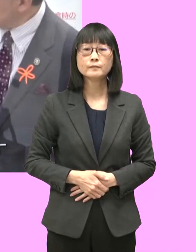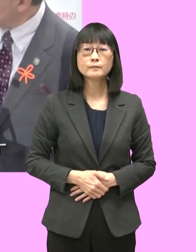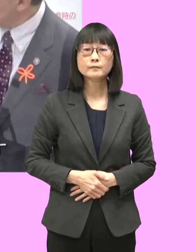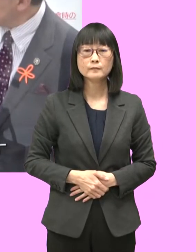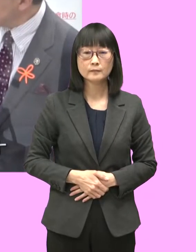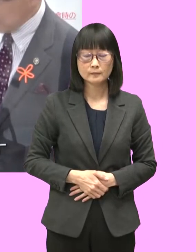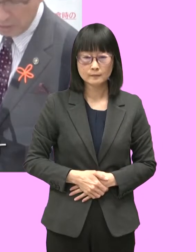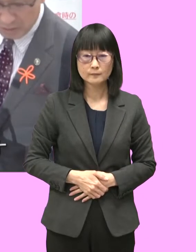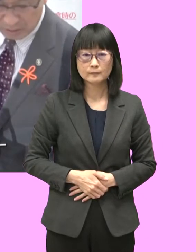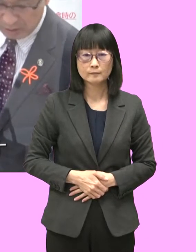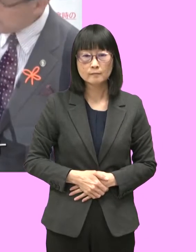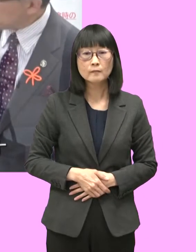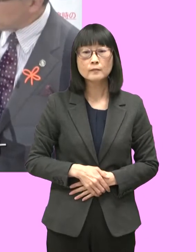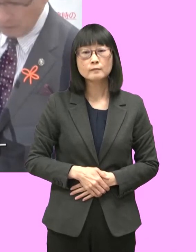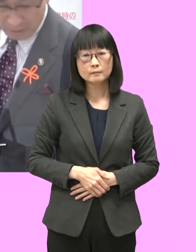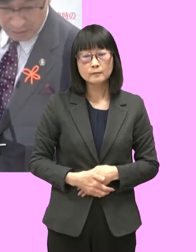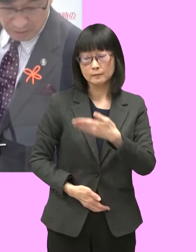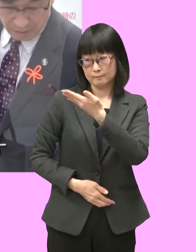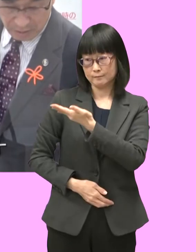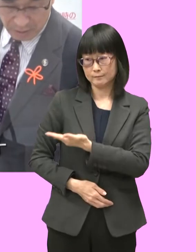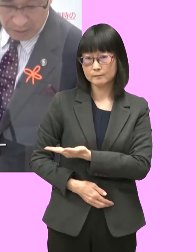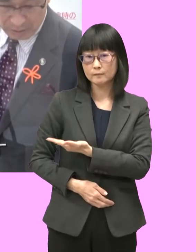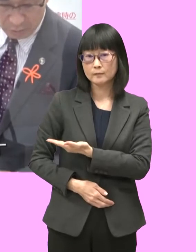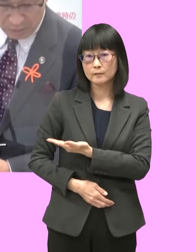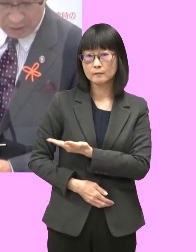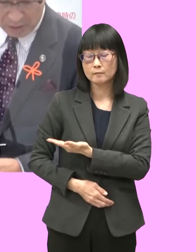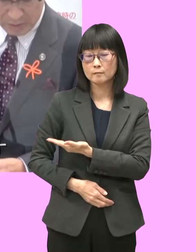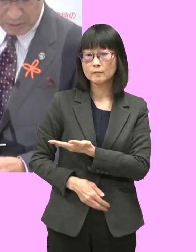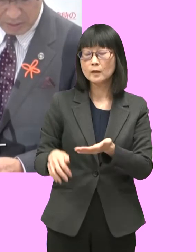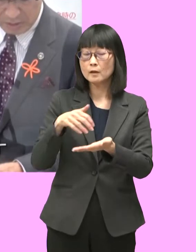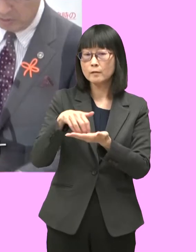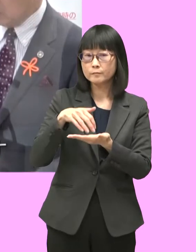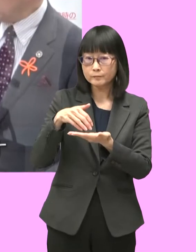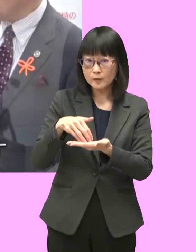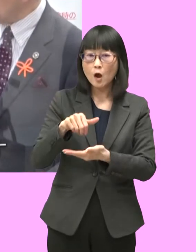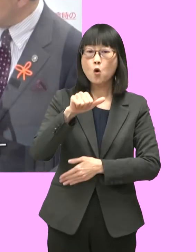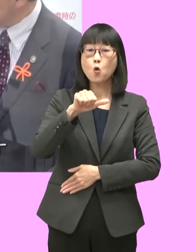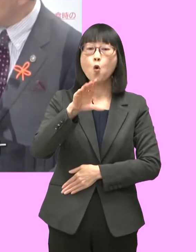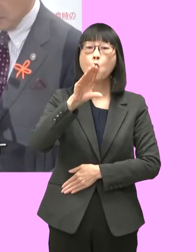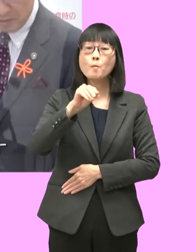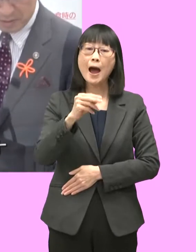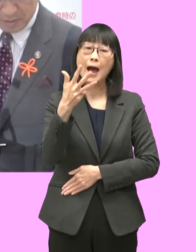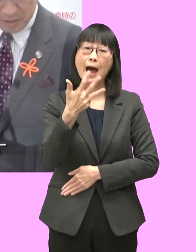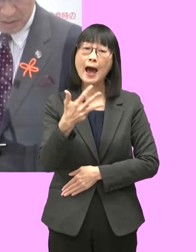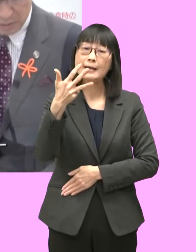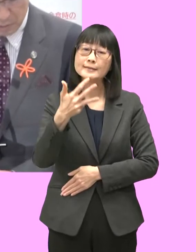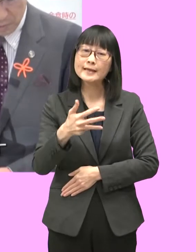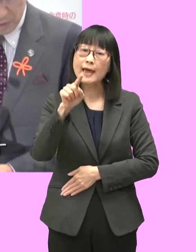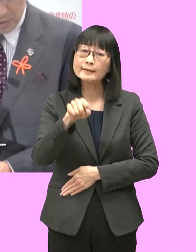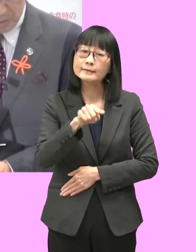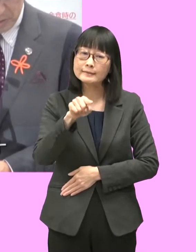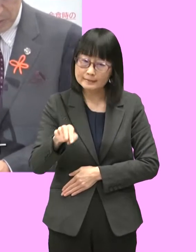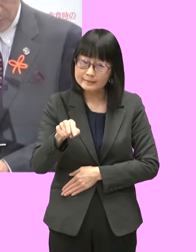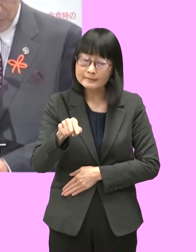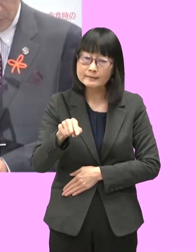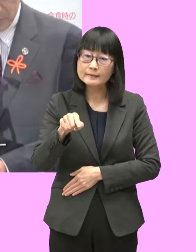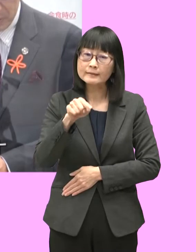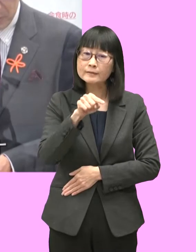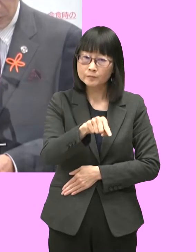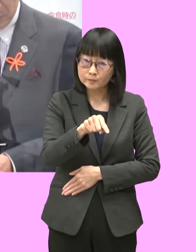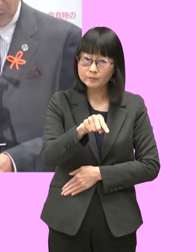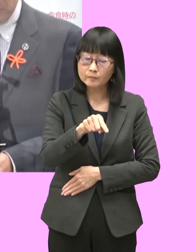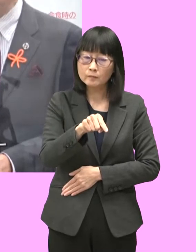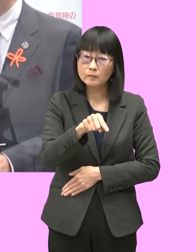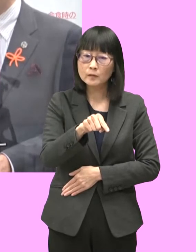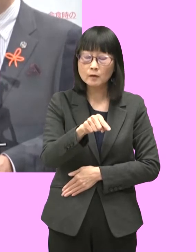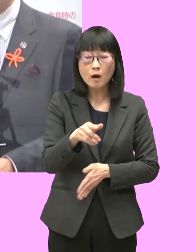ている数字はですね、約5万8000人なんです。で、先ほど申し上げましたように、全